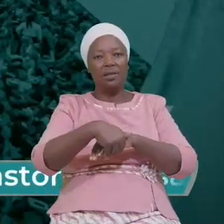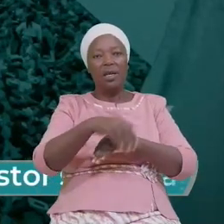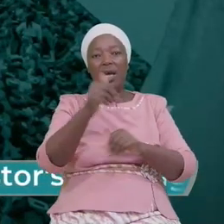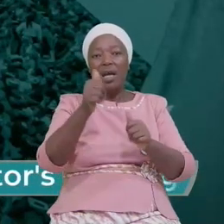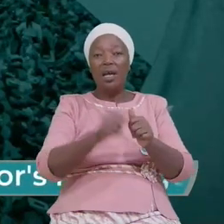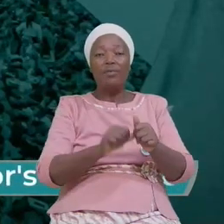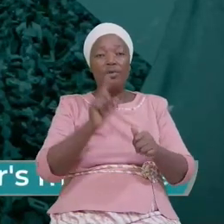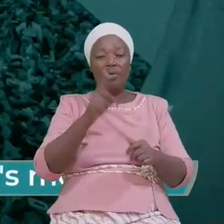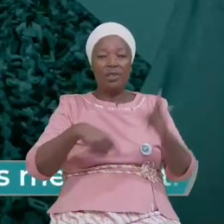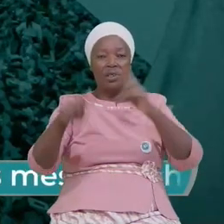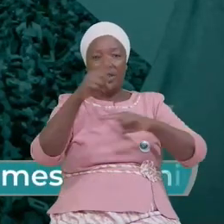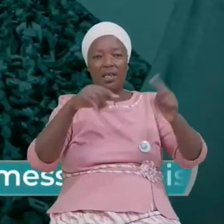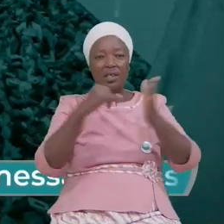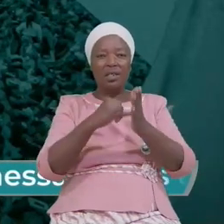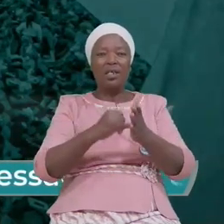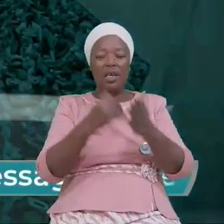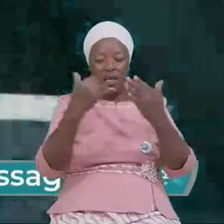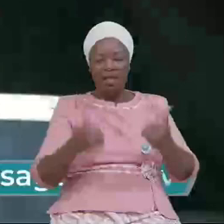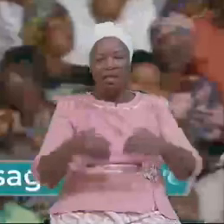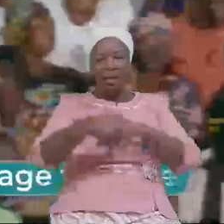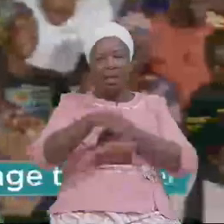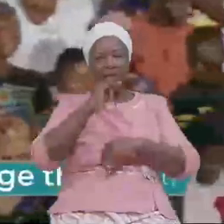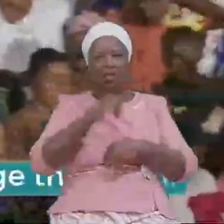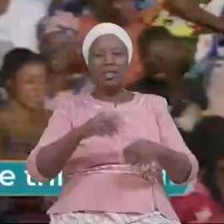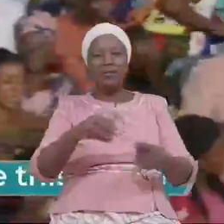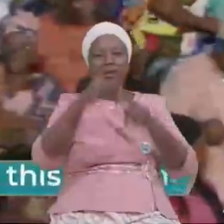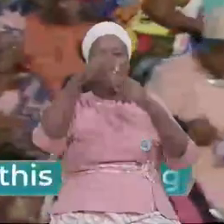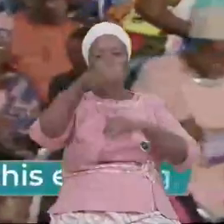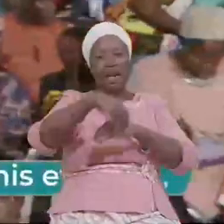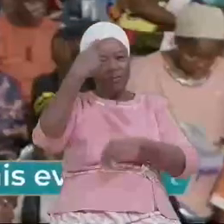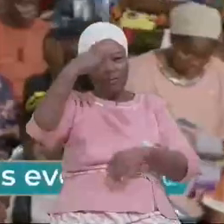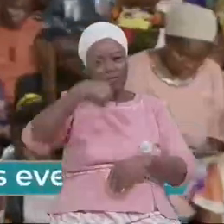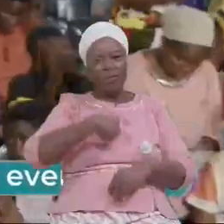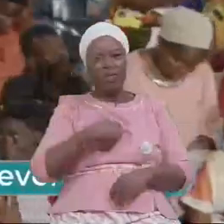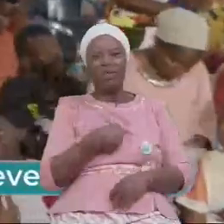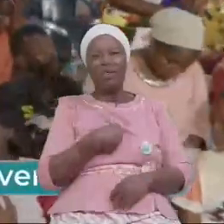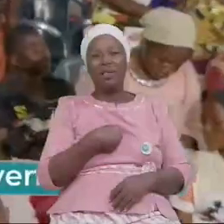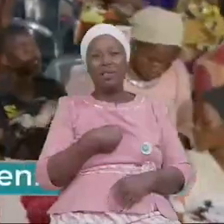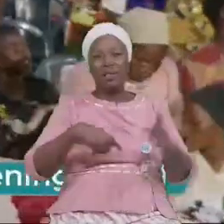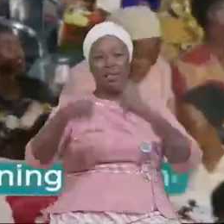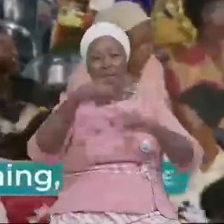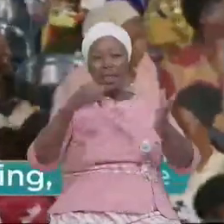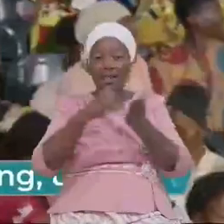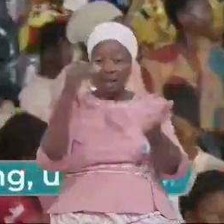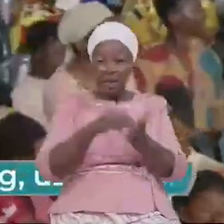Que tout le monde dise ce soir est spécial pour moi. C'est une soirée, il faut dire, c'est une soirée spéciale pour